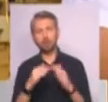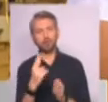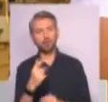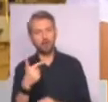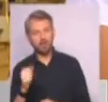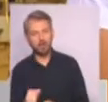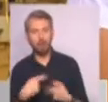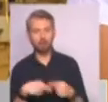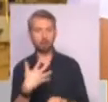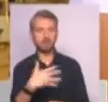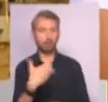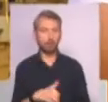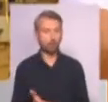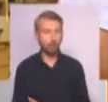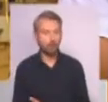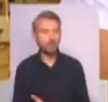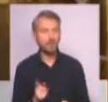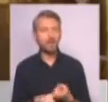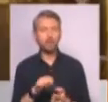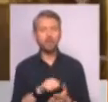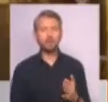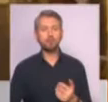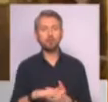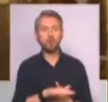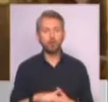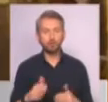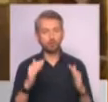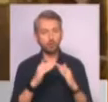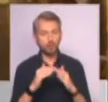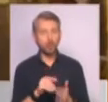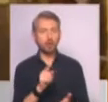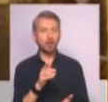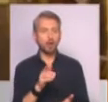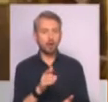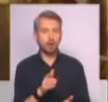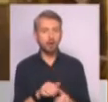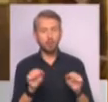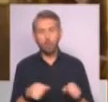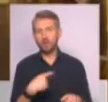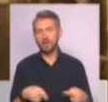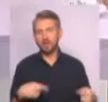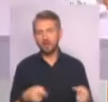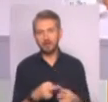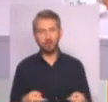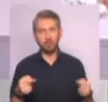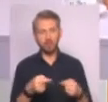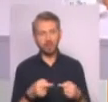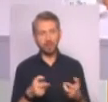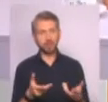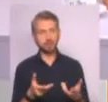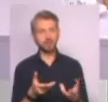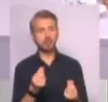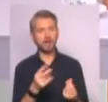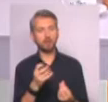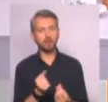другого 50 соток. В залежності від площі відповідного будинку має відповідно може різнитися відповідний